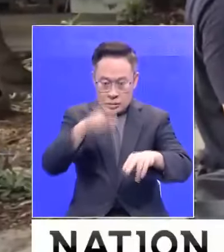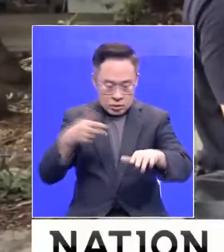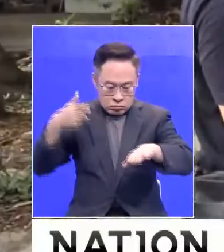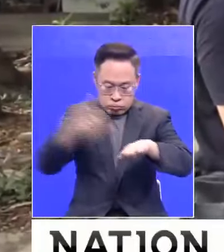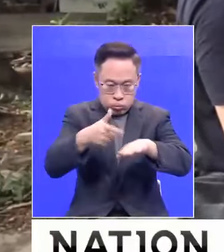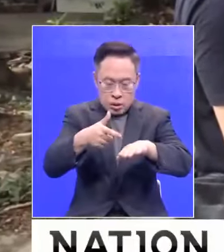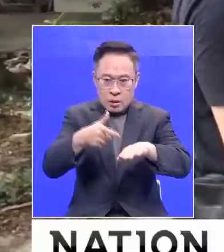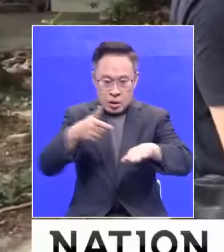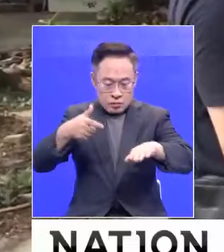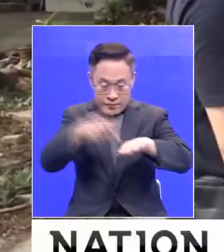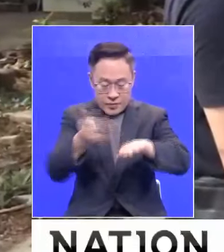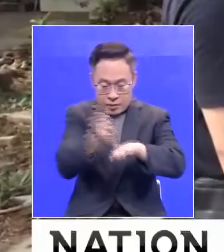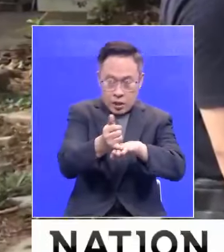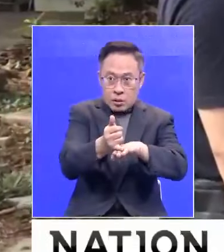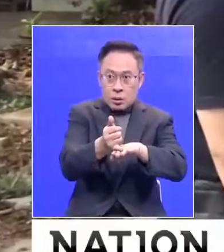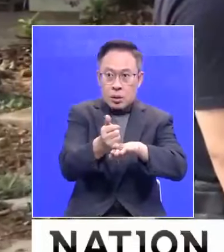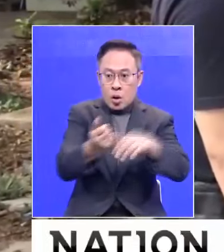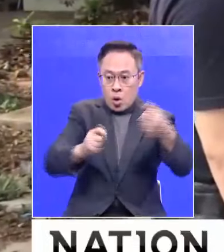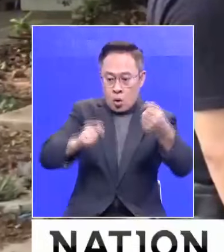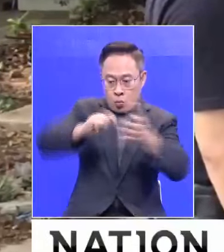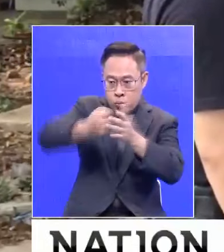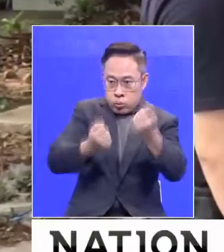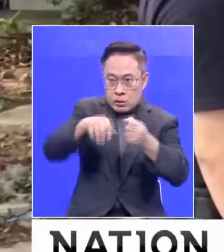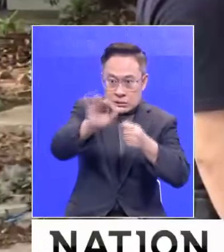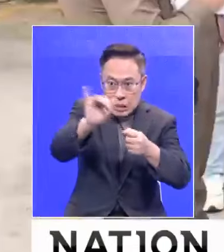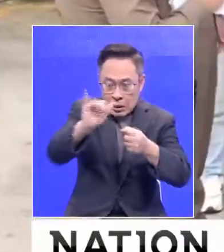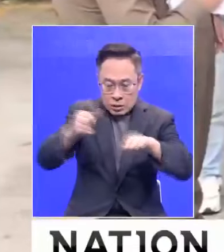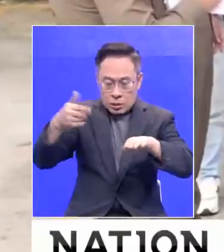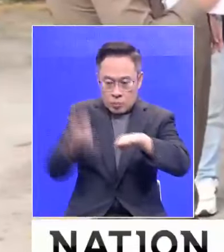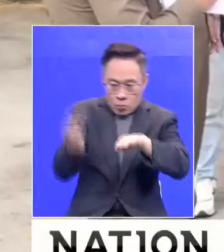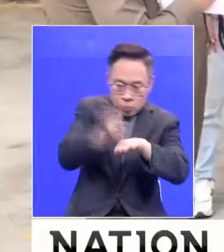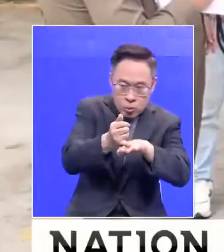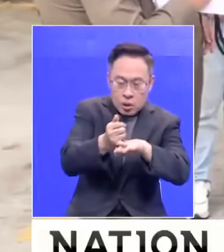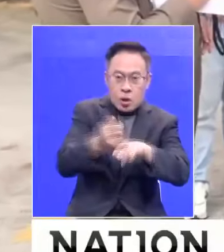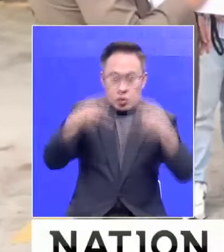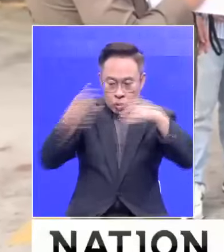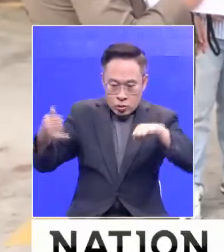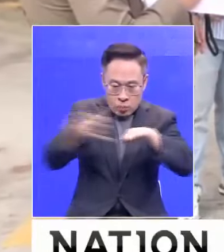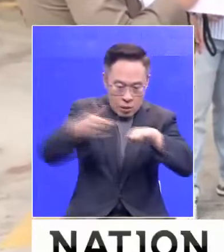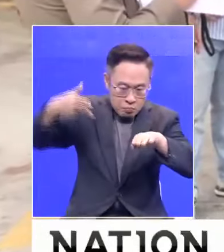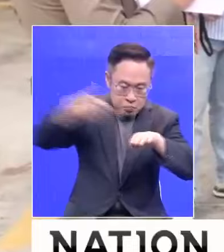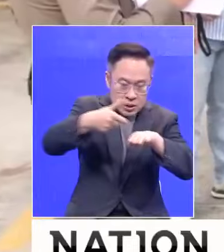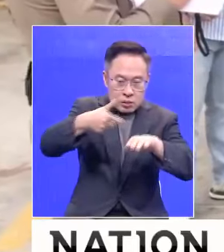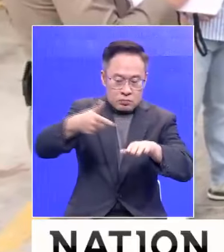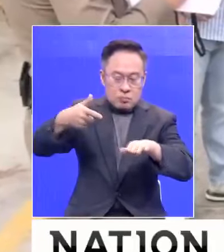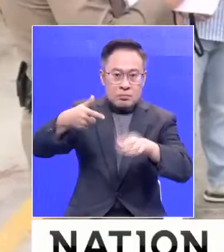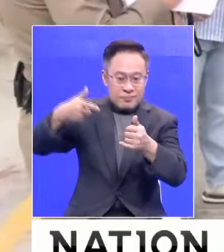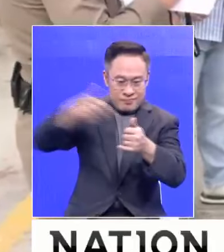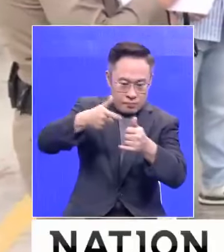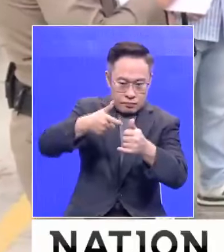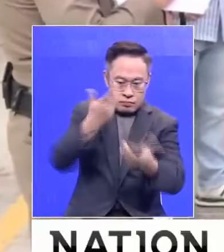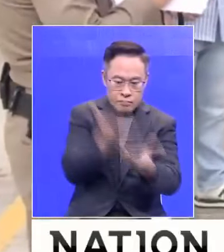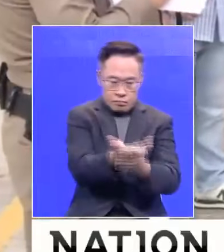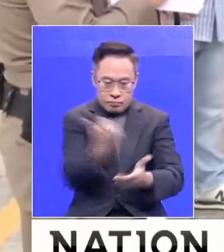น3,300,000 บาทพากันซ้อนท้ายมอเตอร์ไซค์สีดำไม่ทราบทะเบียนหนีไปฮะทางฝั่งพัฒนาการฝั่งขาออ